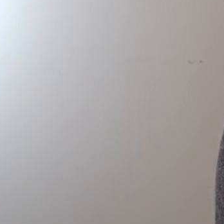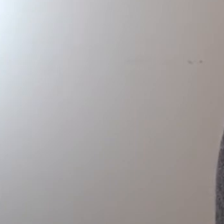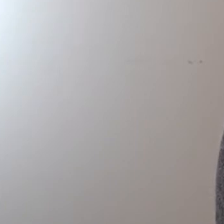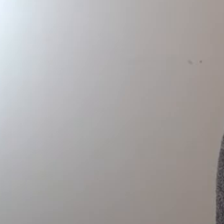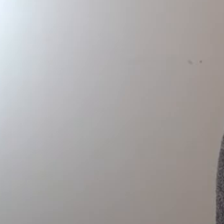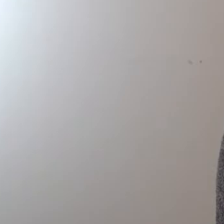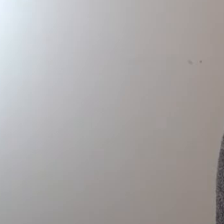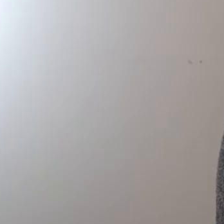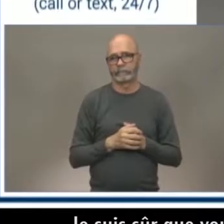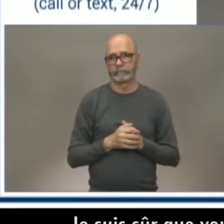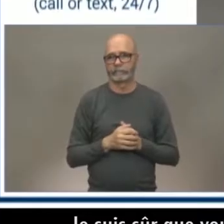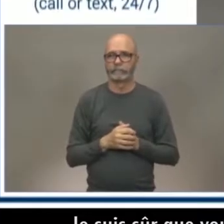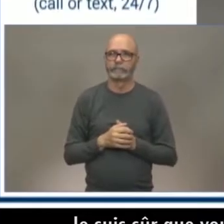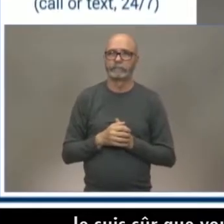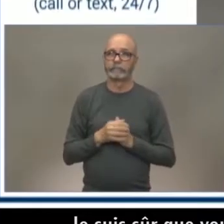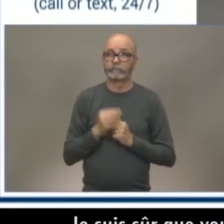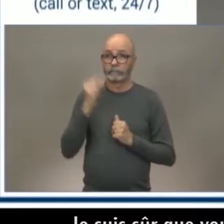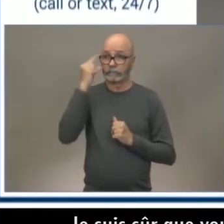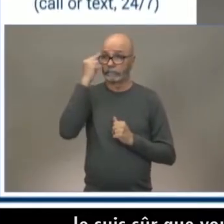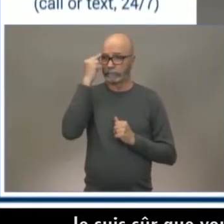de la garde d'enfants